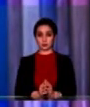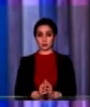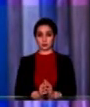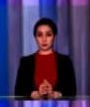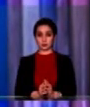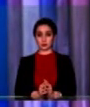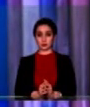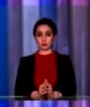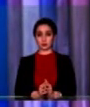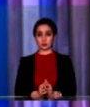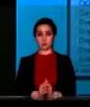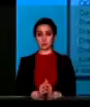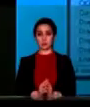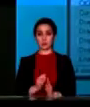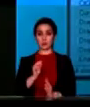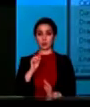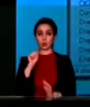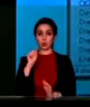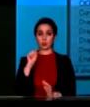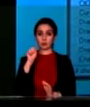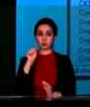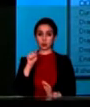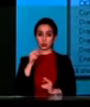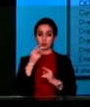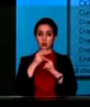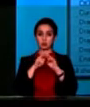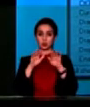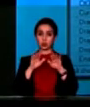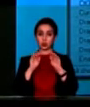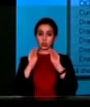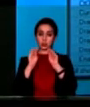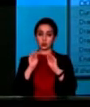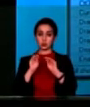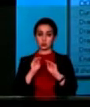Demak, tugmachani bosdik va combo box obyektini joylashtirdik.